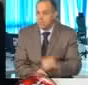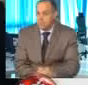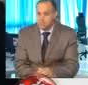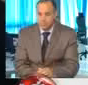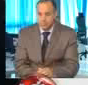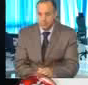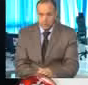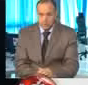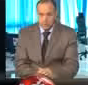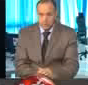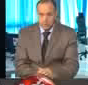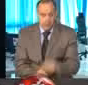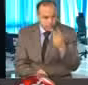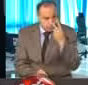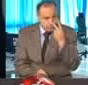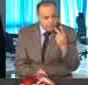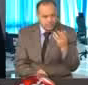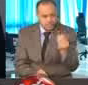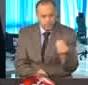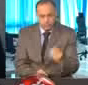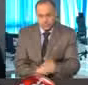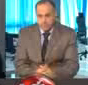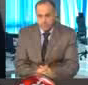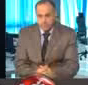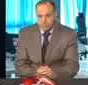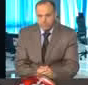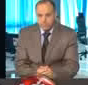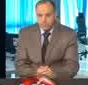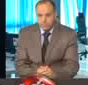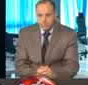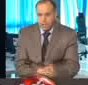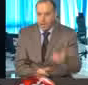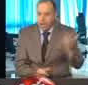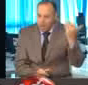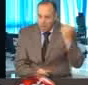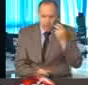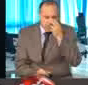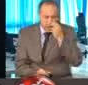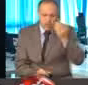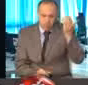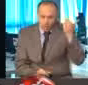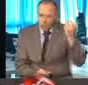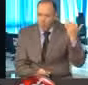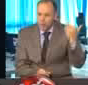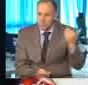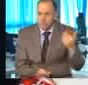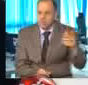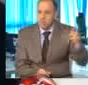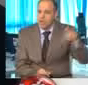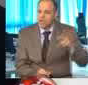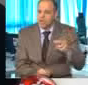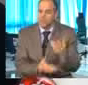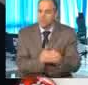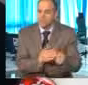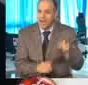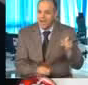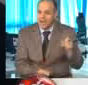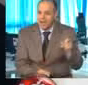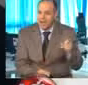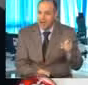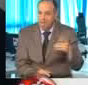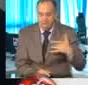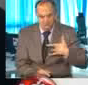معناها واحد فقط، رموز العهد السابق اللي عادوا للحياة السياسية البارح ما حضروش، لم تكن لهم